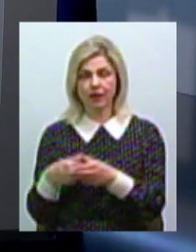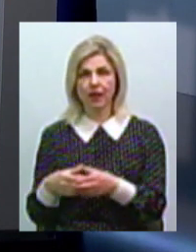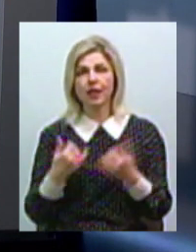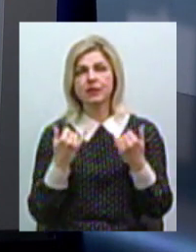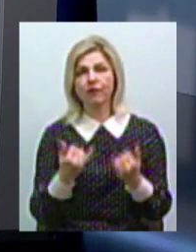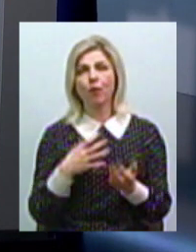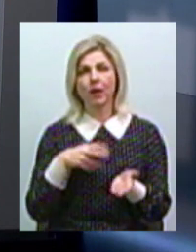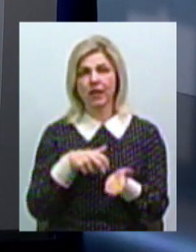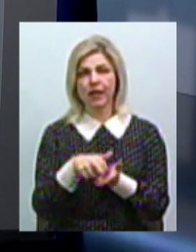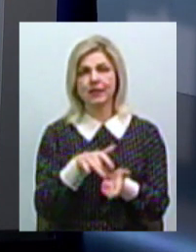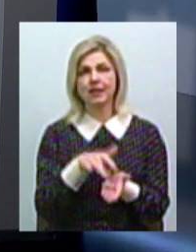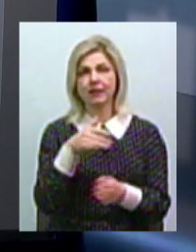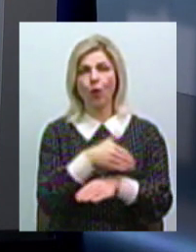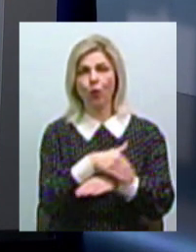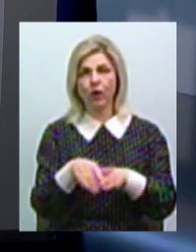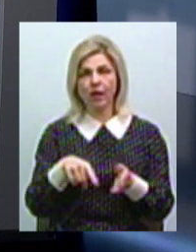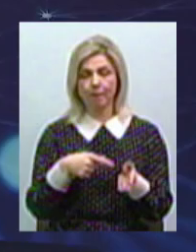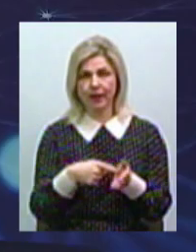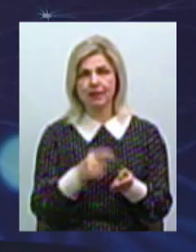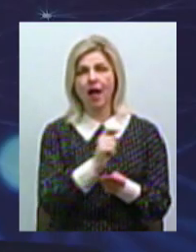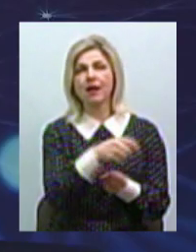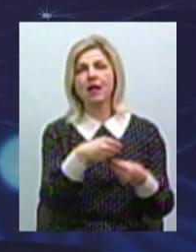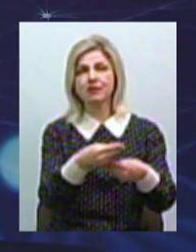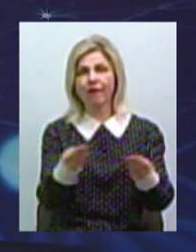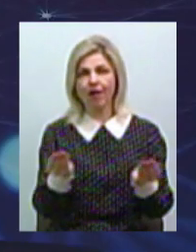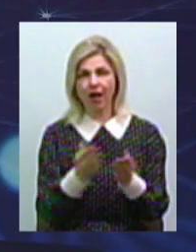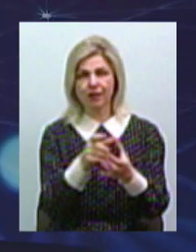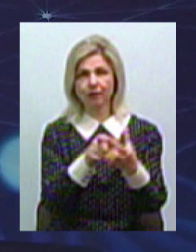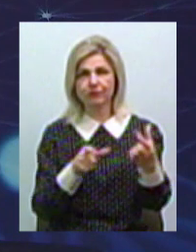центральній вулиці міста, роздавали буклети, роздавали інформаційні